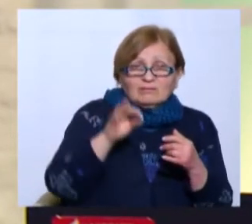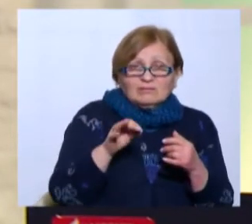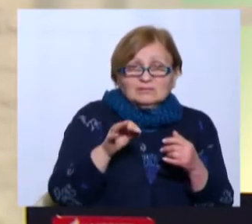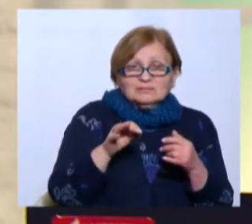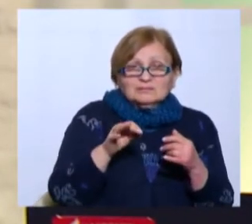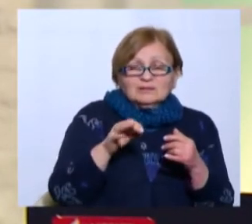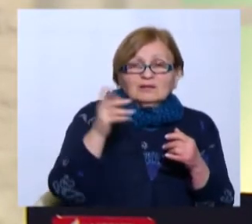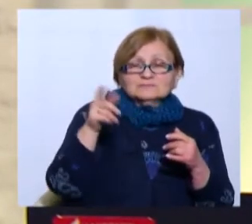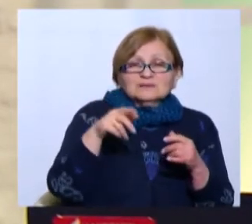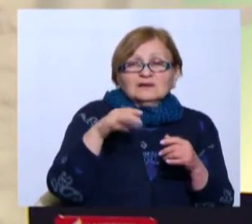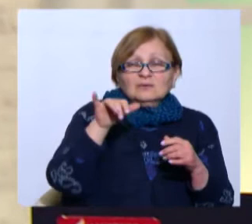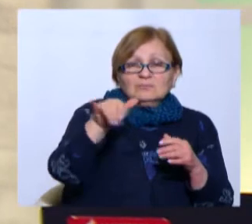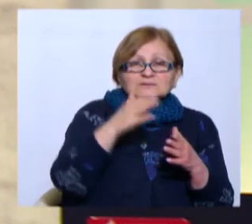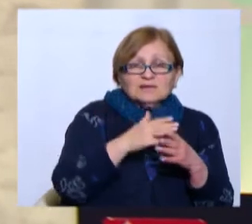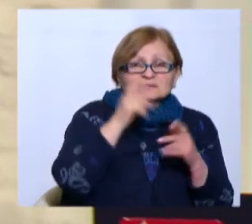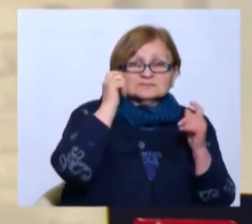ხელსახვევზე,